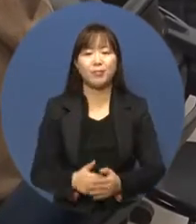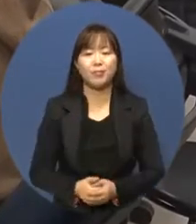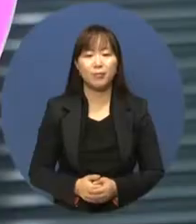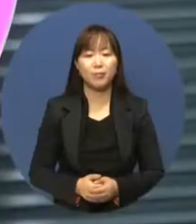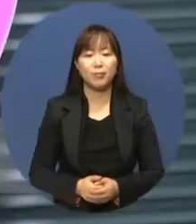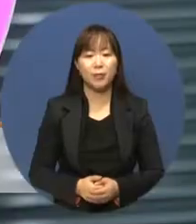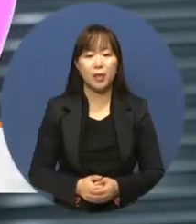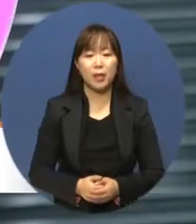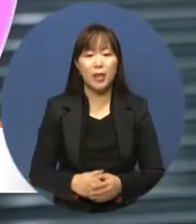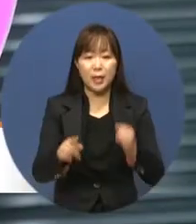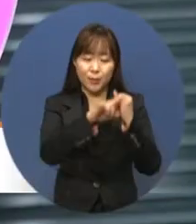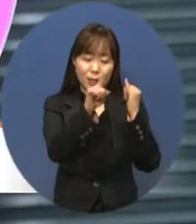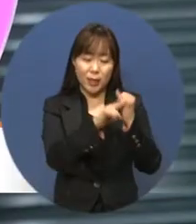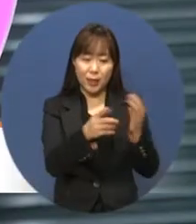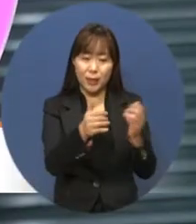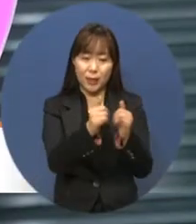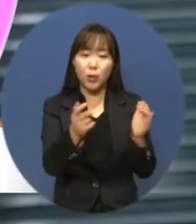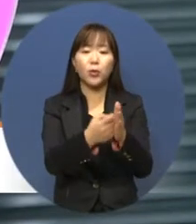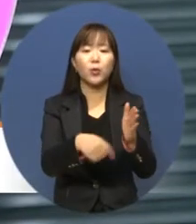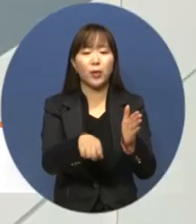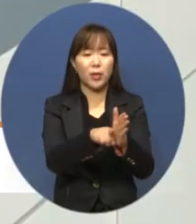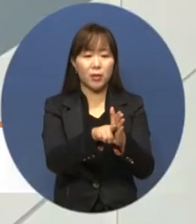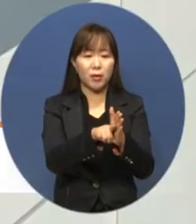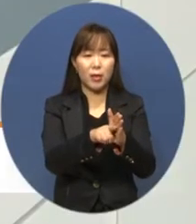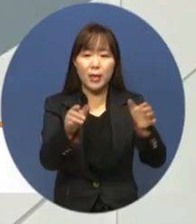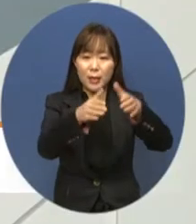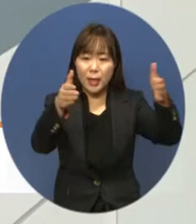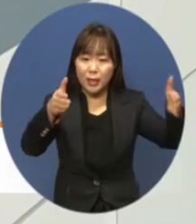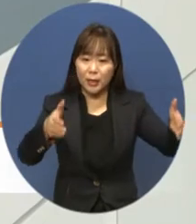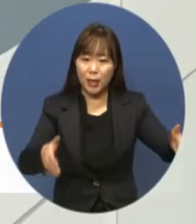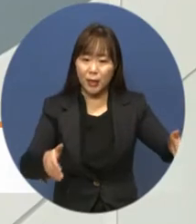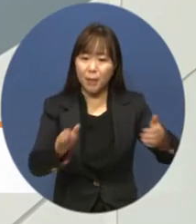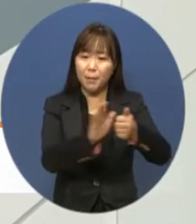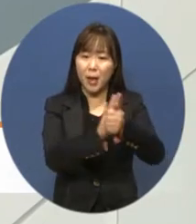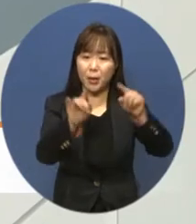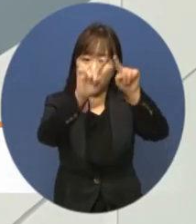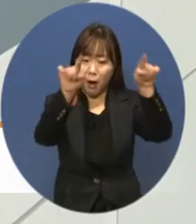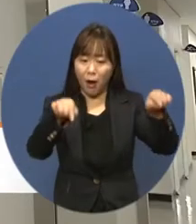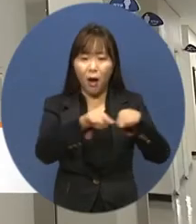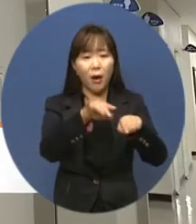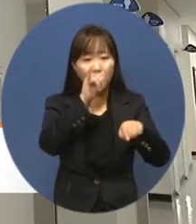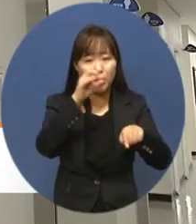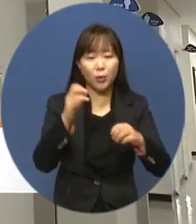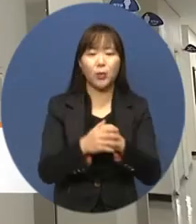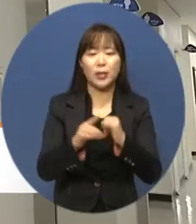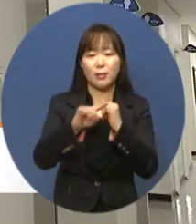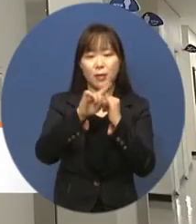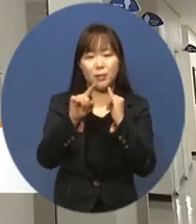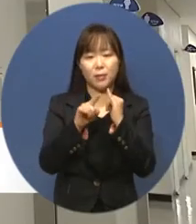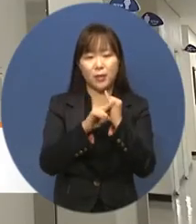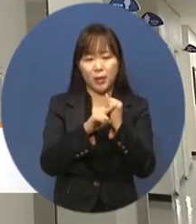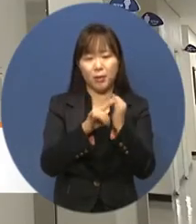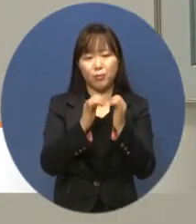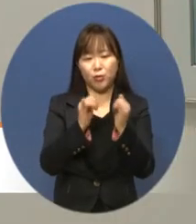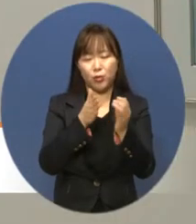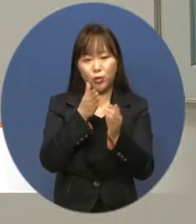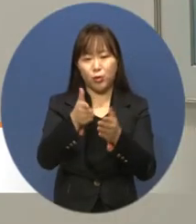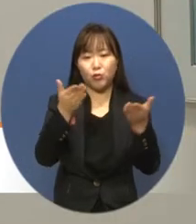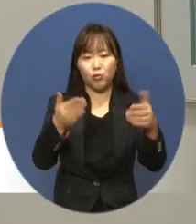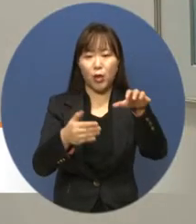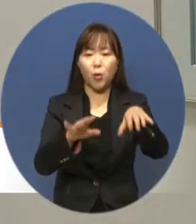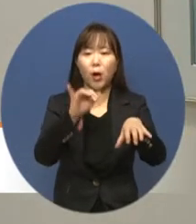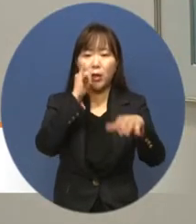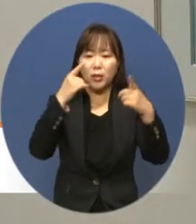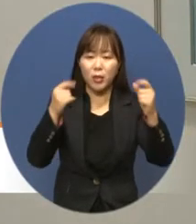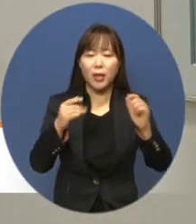완주군은 임신한 직원들을 위해 책상에 배려 표지판을 설치하고 임산부 전용 휴게공간 을 만드는 등